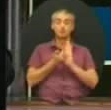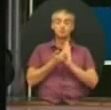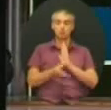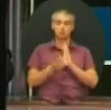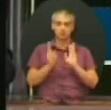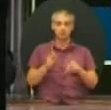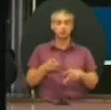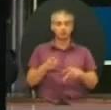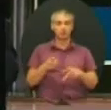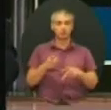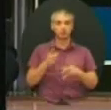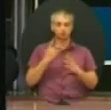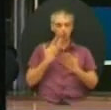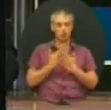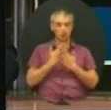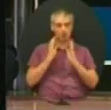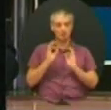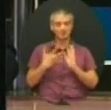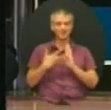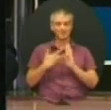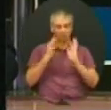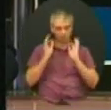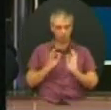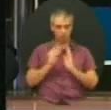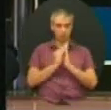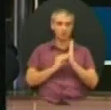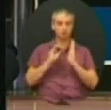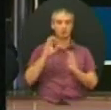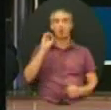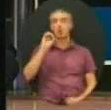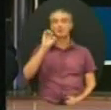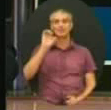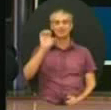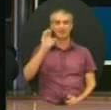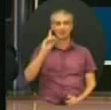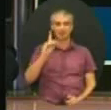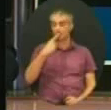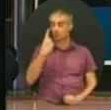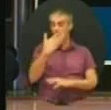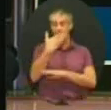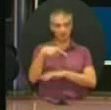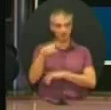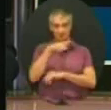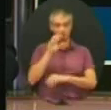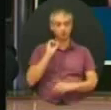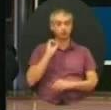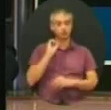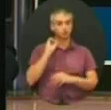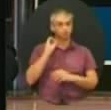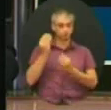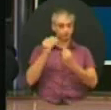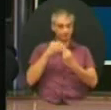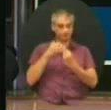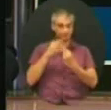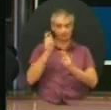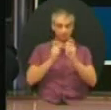יש הוכחה ניצחת, תבדקו את זה בנתונים של ה-OECD, בכל מדינה שבה שולחים יד ומוסיפים